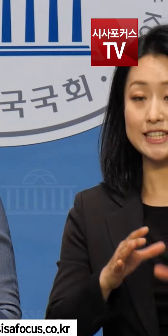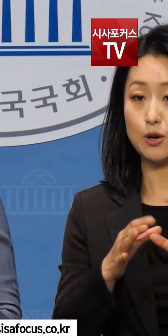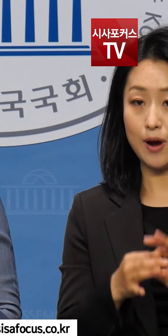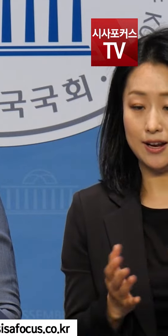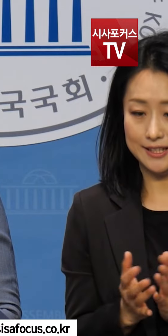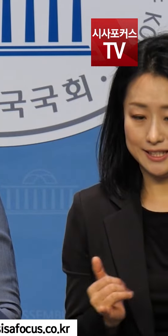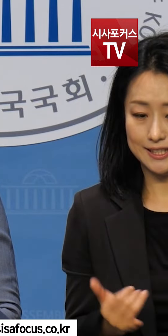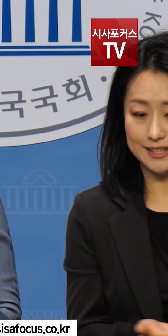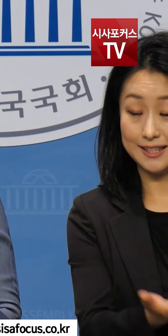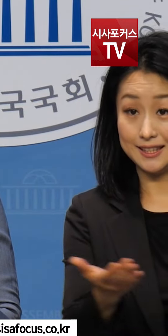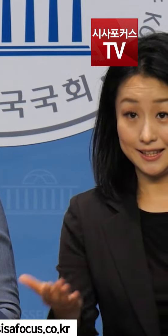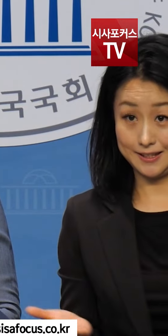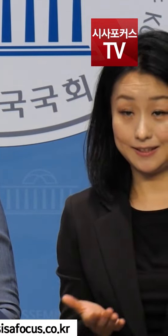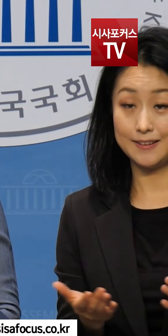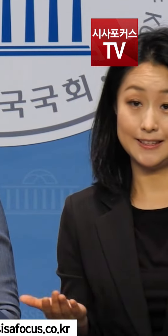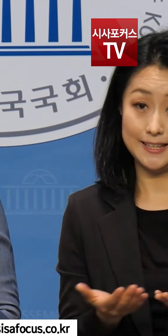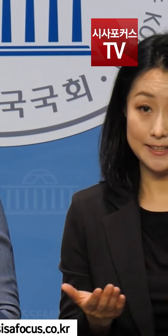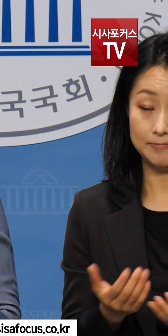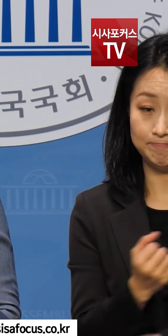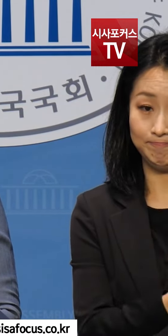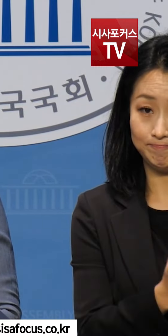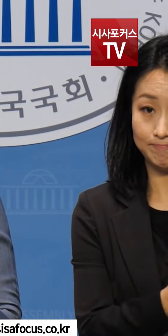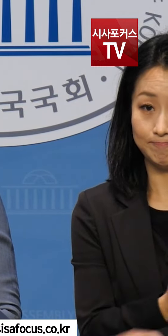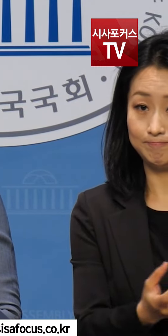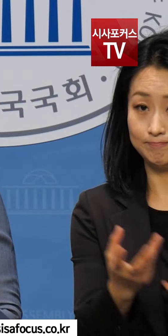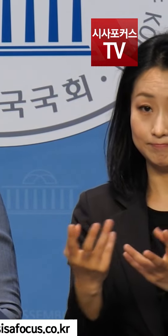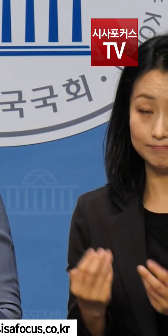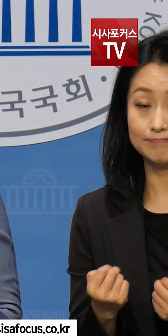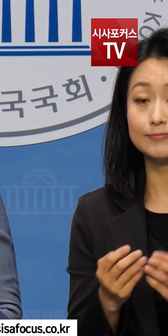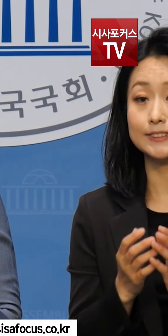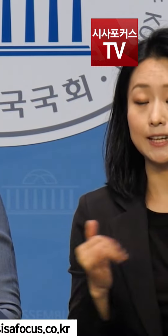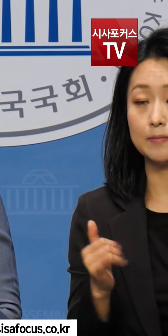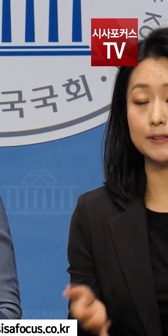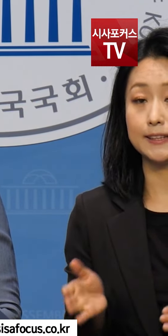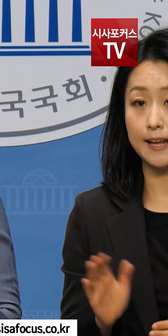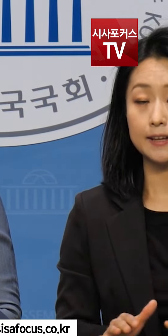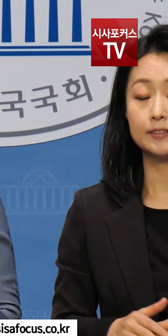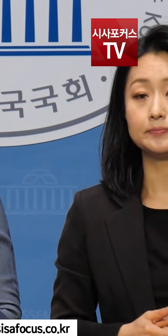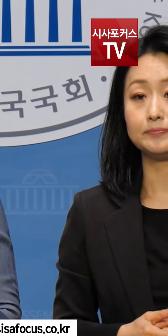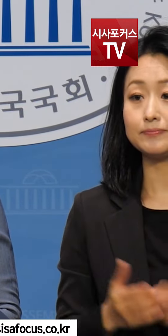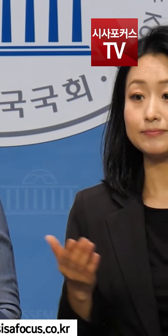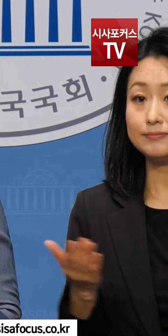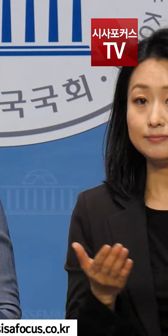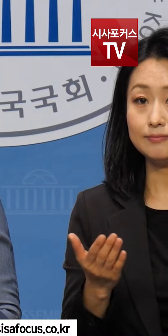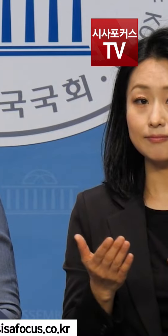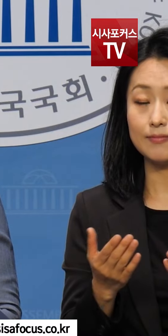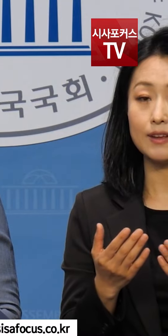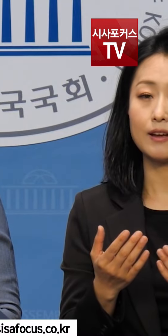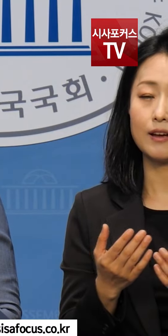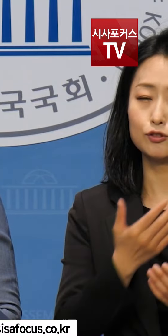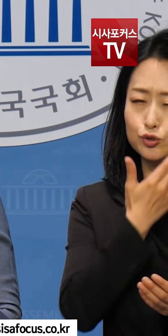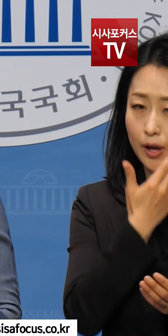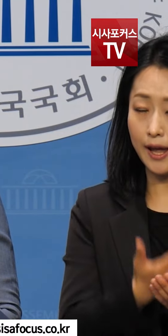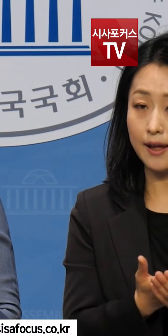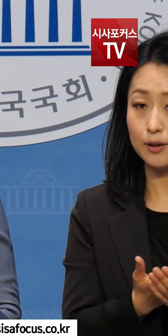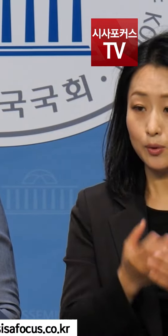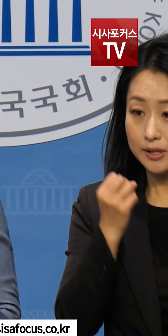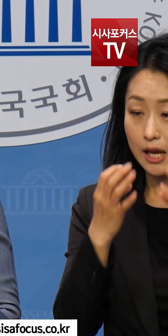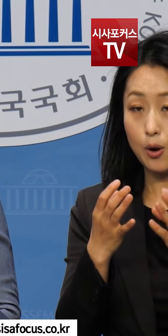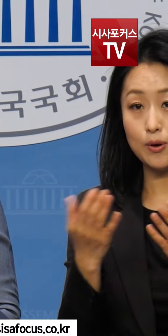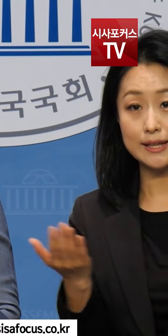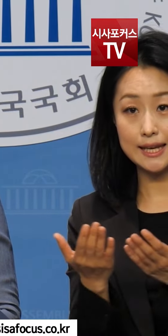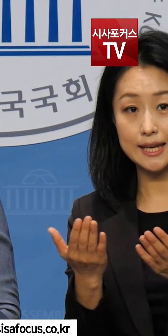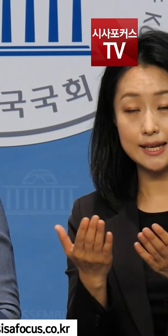보건의료 현장에서 굉장히 중요한 사람들입니다. 하지만 업무의 중첩성과 새로운 업무가